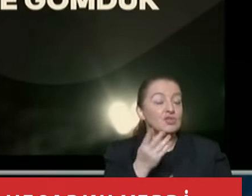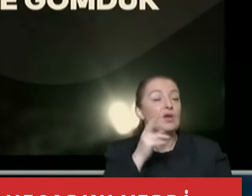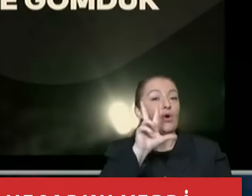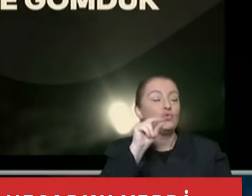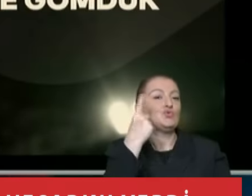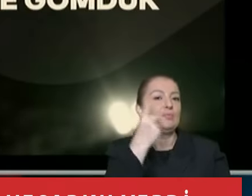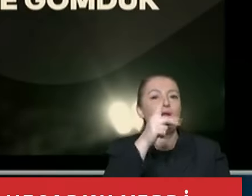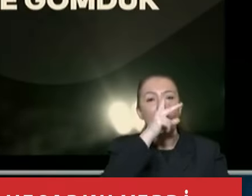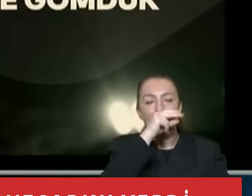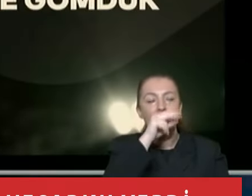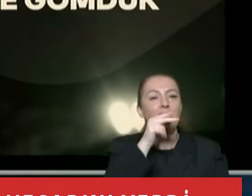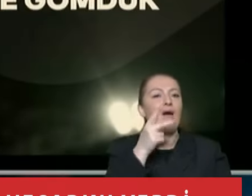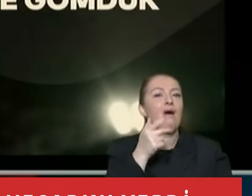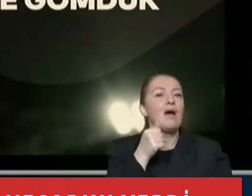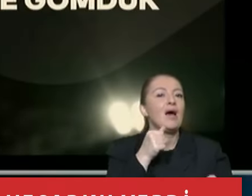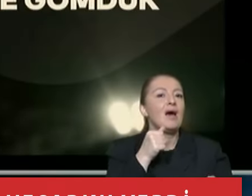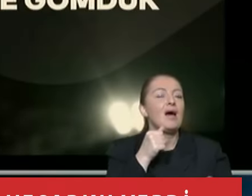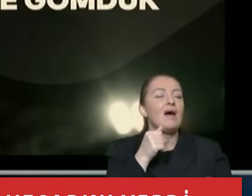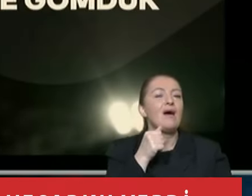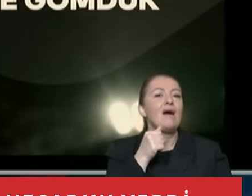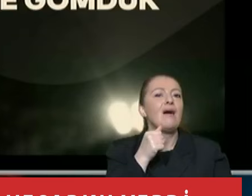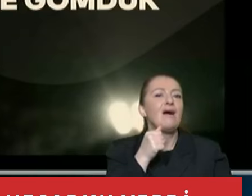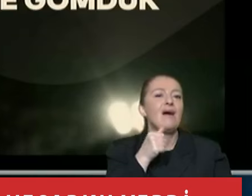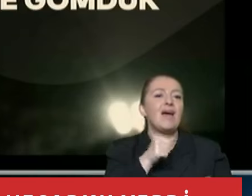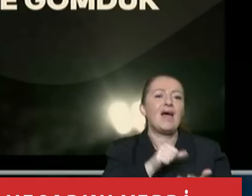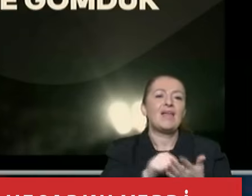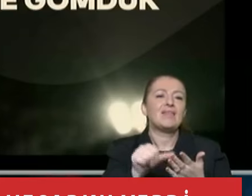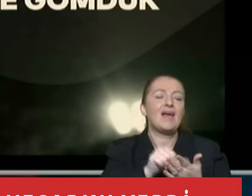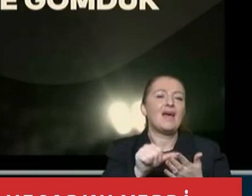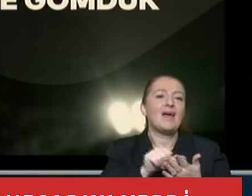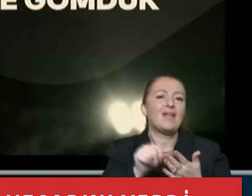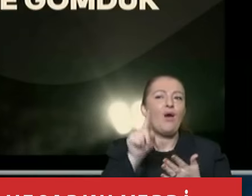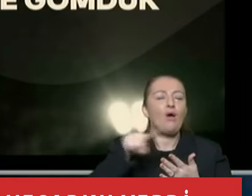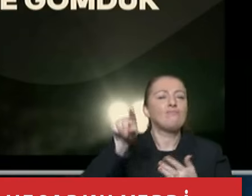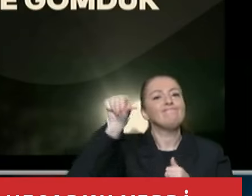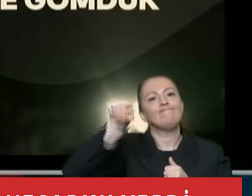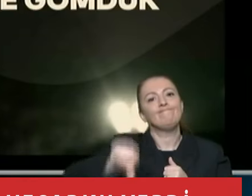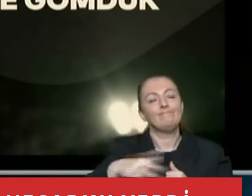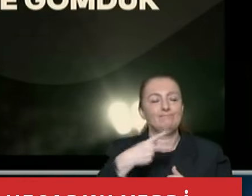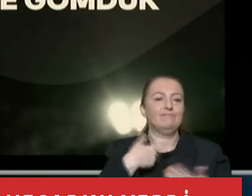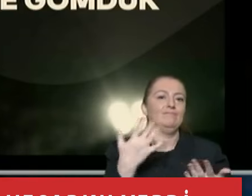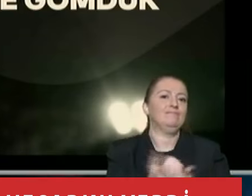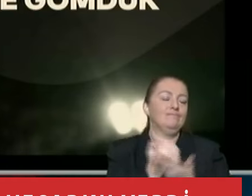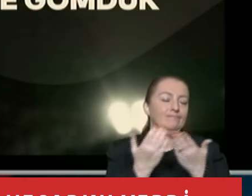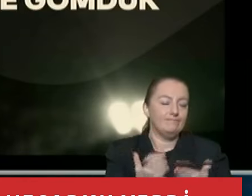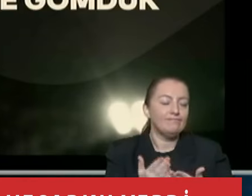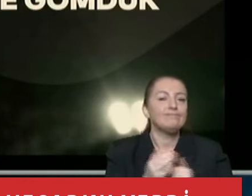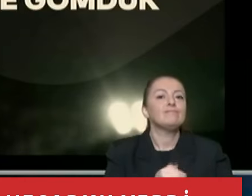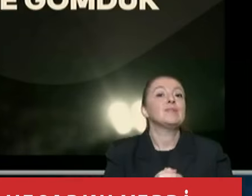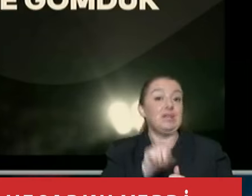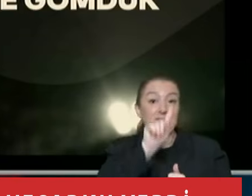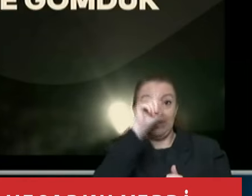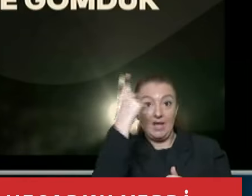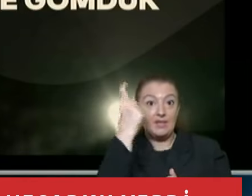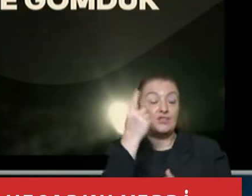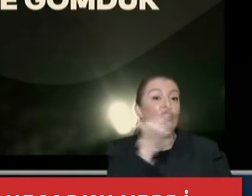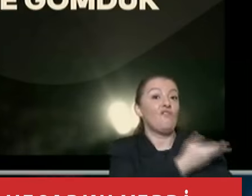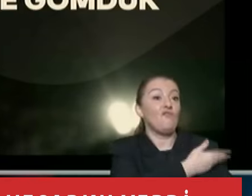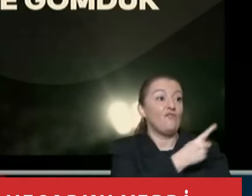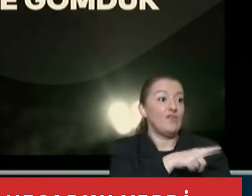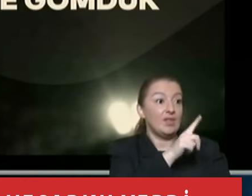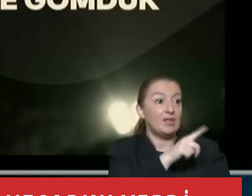artık tarihin sayfalarına gömülmüştür hakikat üzerinden ve sadece vatandaşın